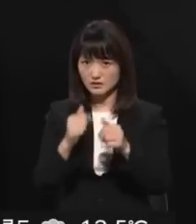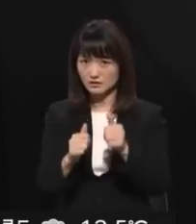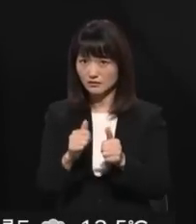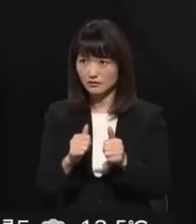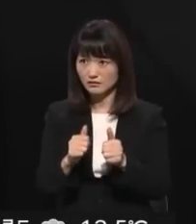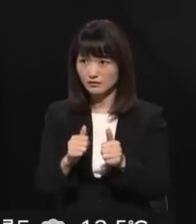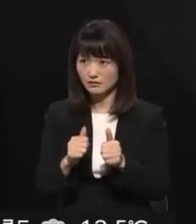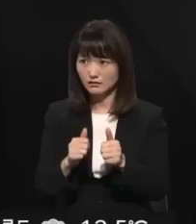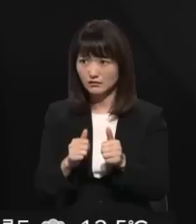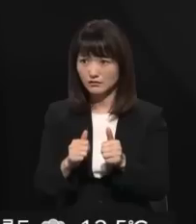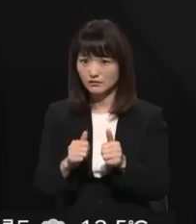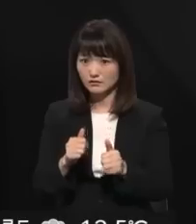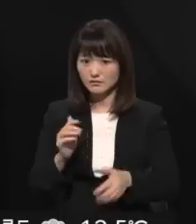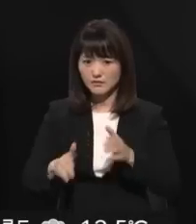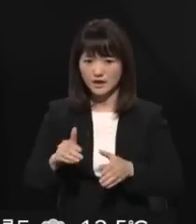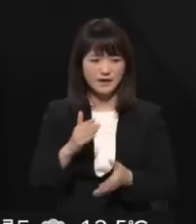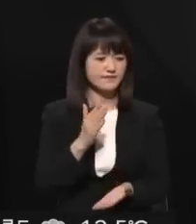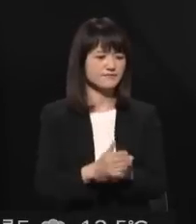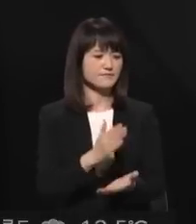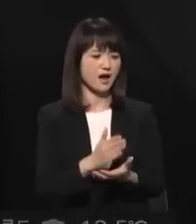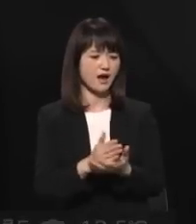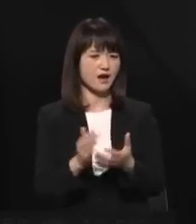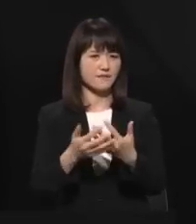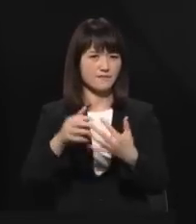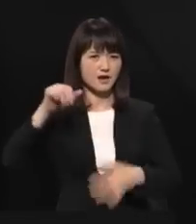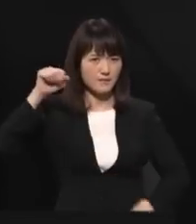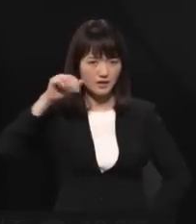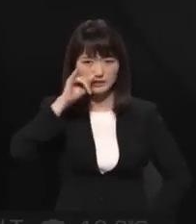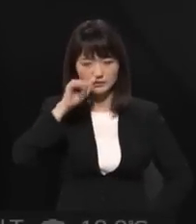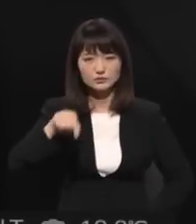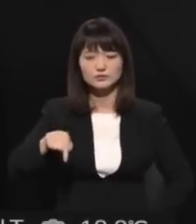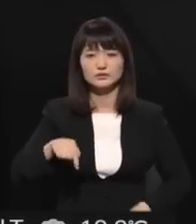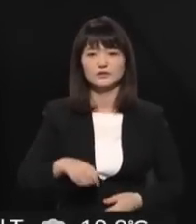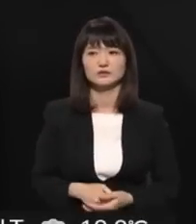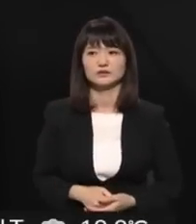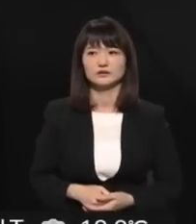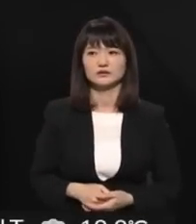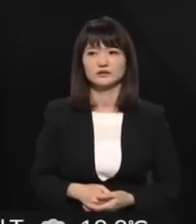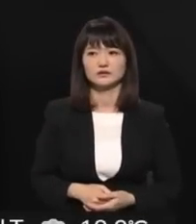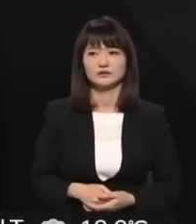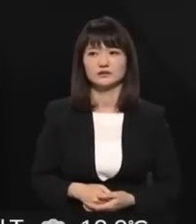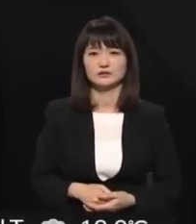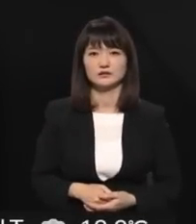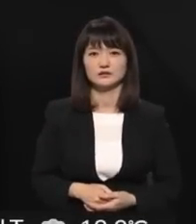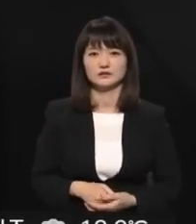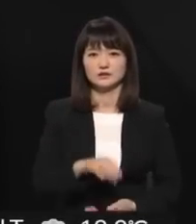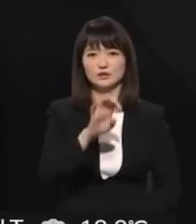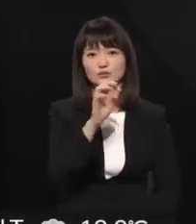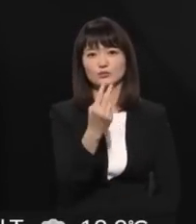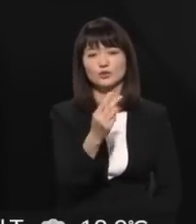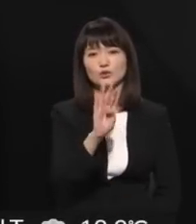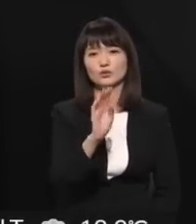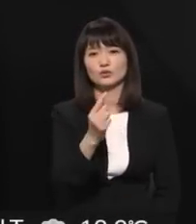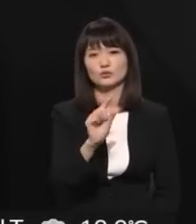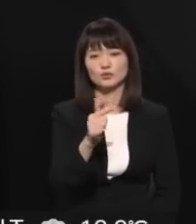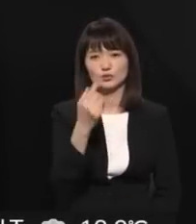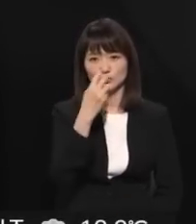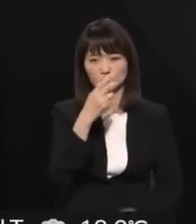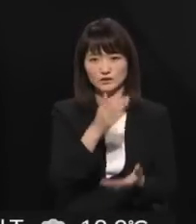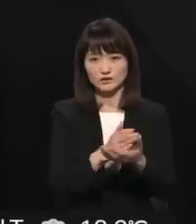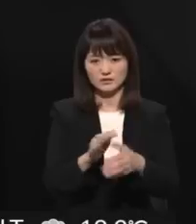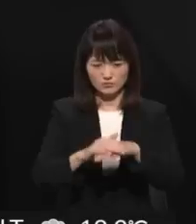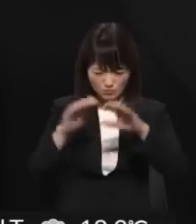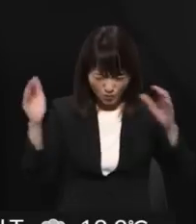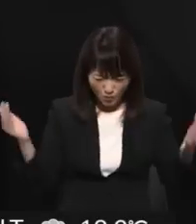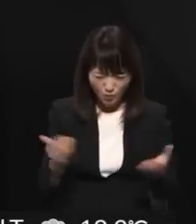하면 쫓아와서 말릴 수도 있어요. 데모할 수도 있습니다. 그렇기 예. 때문에 표본조서가 아니라 전체에 대한 결함에 대해서 다시 한번